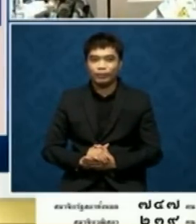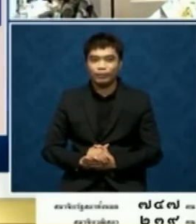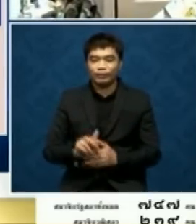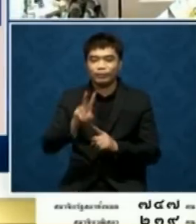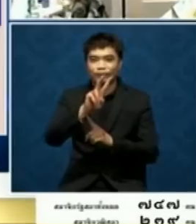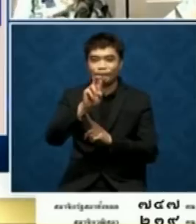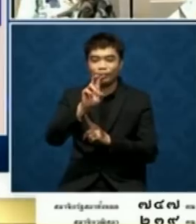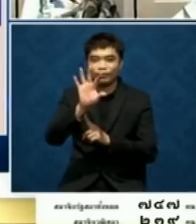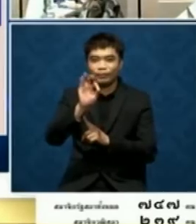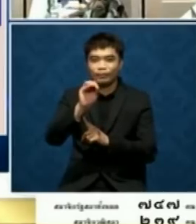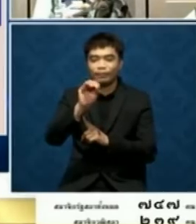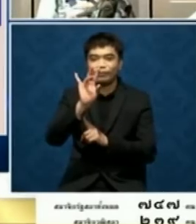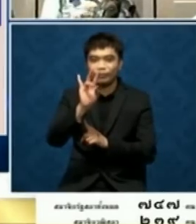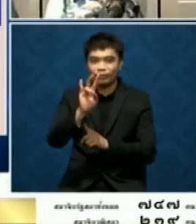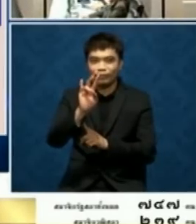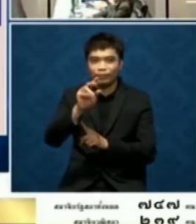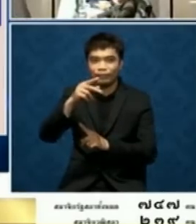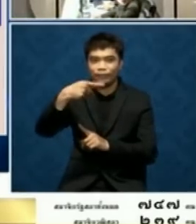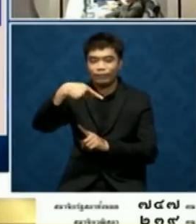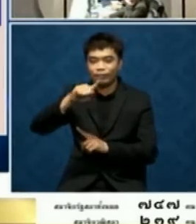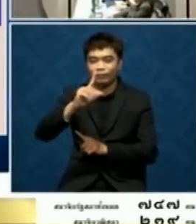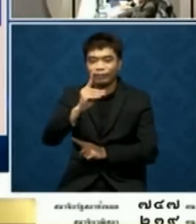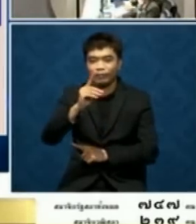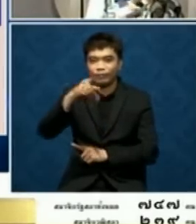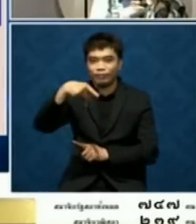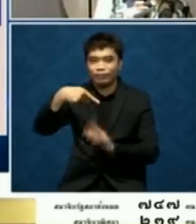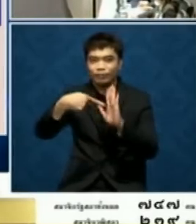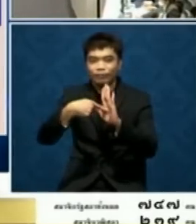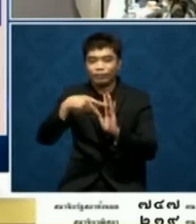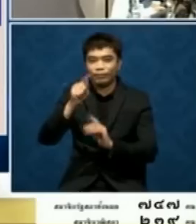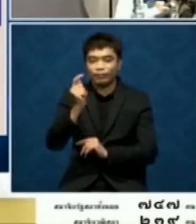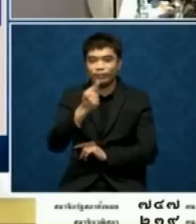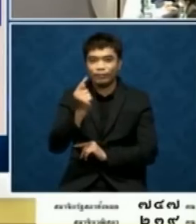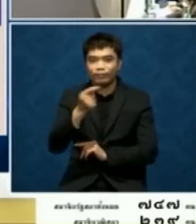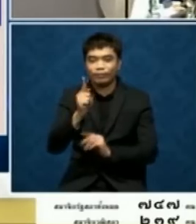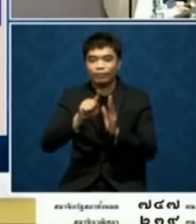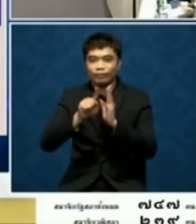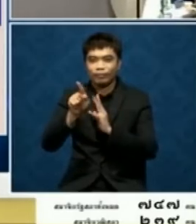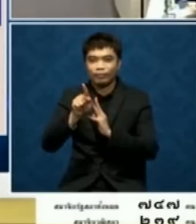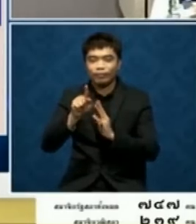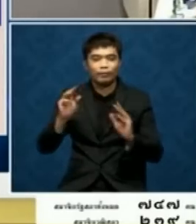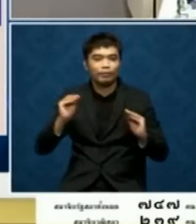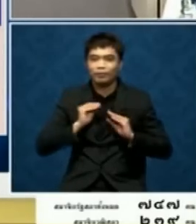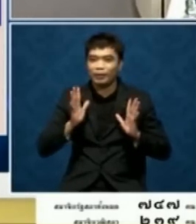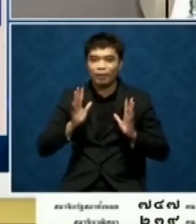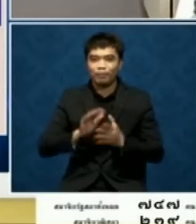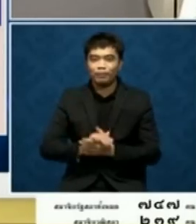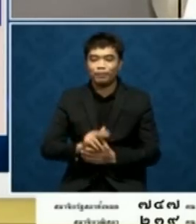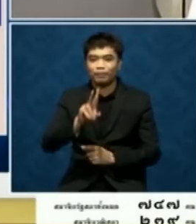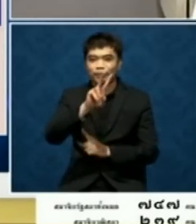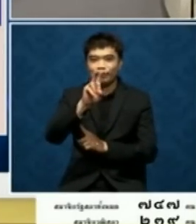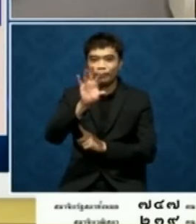รอดูผลก่อนนะครับแล้วก็ยืนยันที่จะต่อสู้ทางการเมืองต่อไปนะครับแล้วก็มีกองเชียร์ไปให้กำลังใจเนี่ยฮะภาพที่ท่านผู้ช